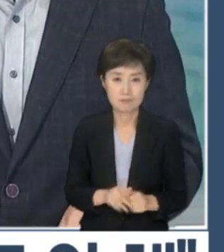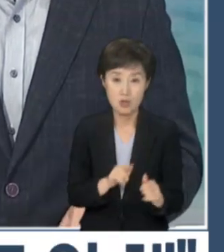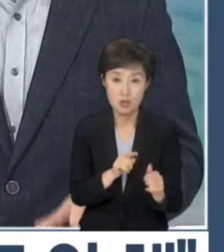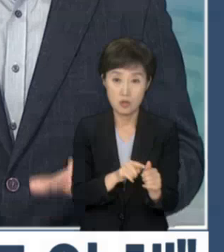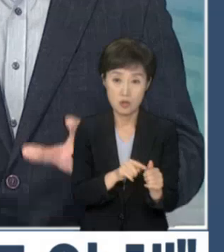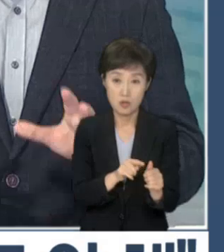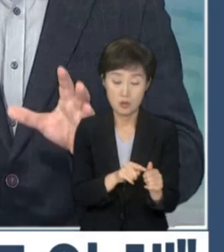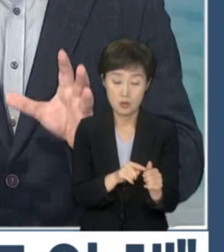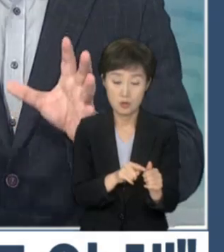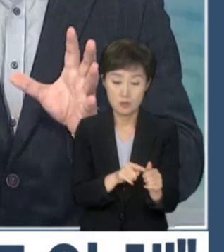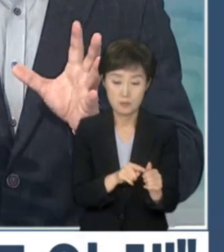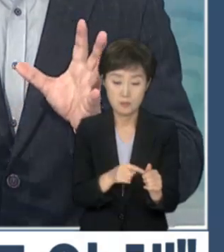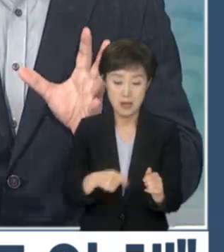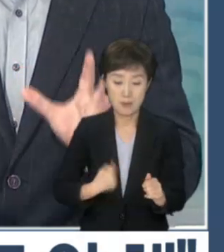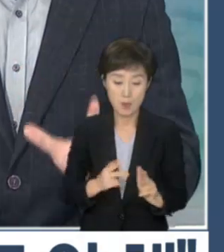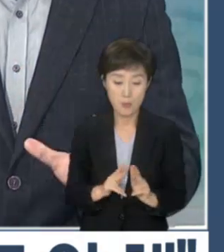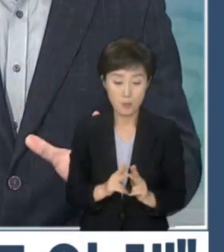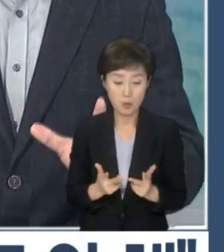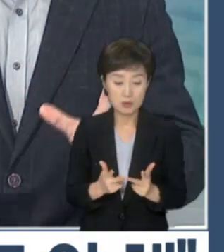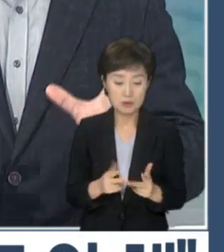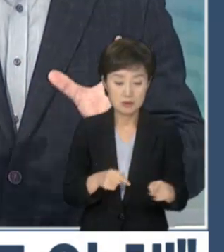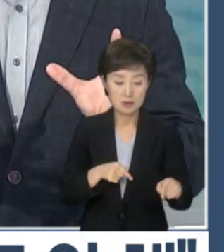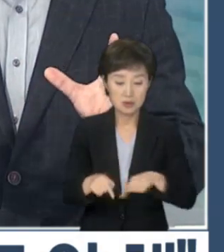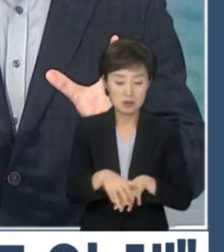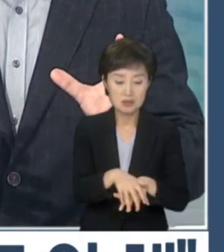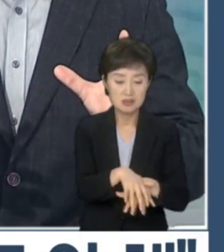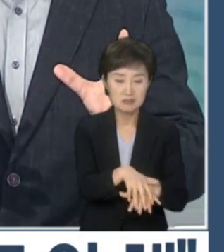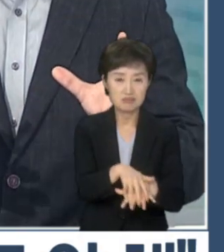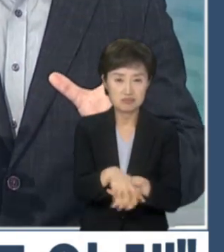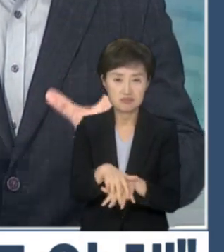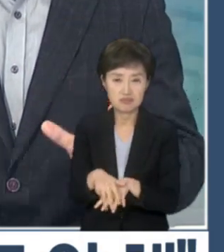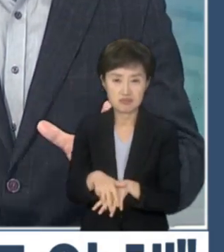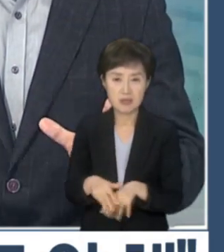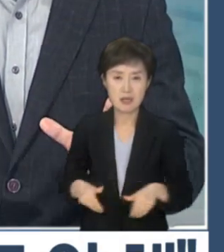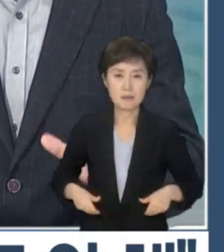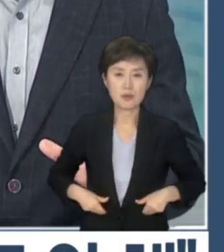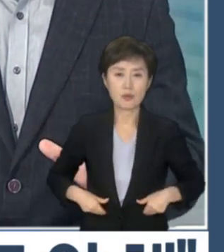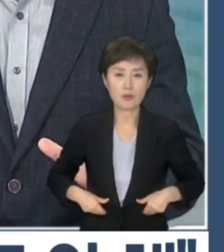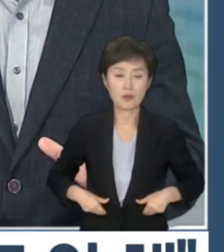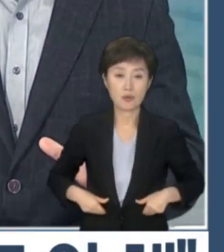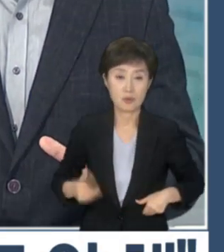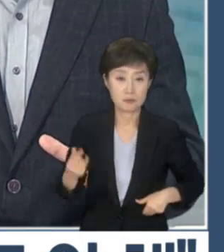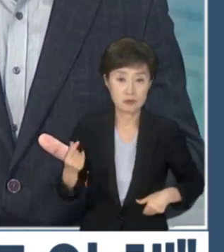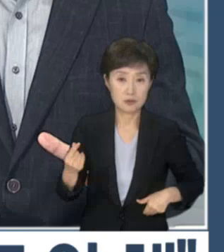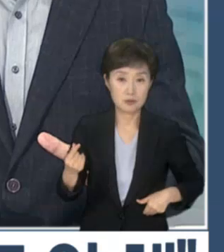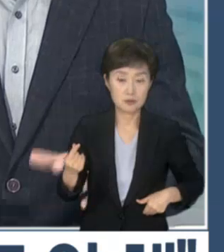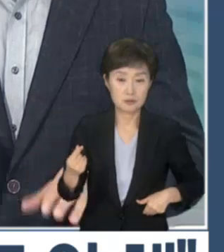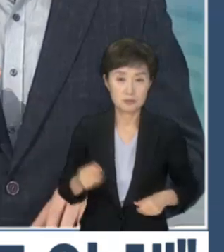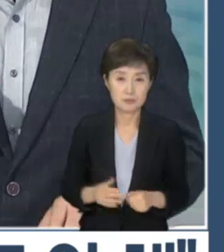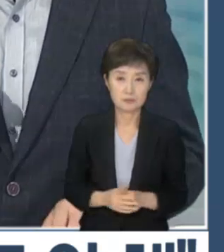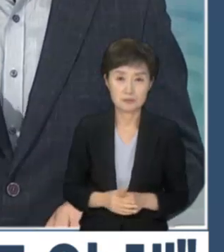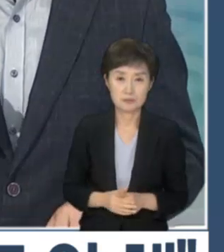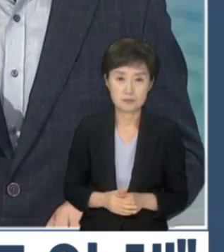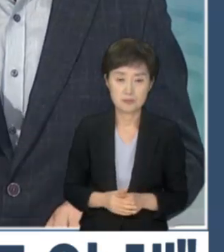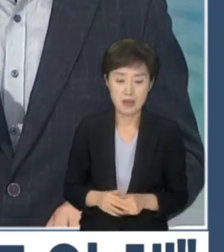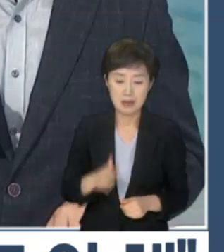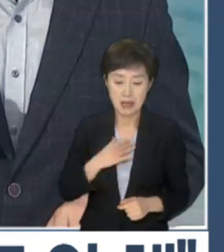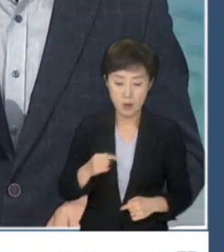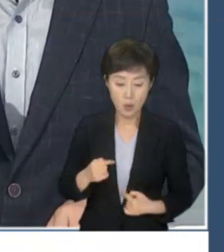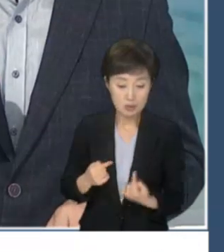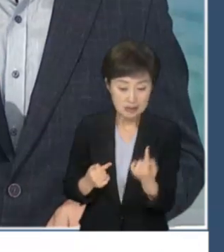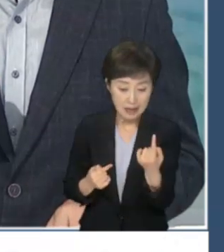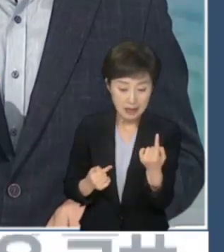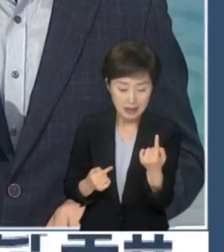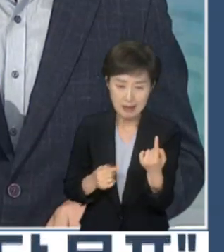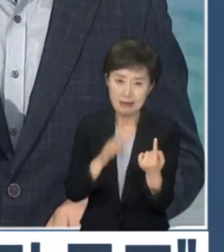같은 경우에는 본인의 정치 세력을 국민의힘에서 받아줄 때 아마 응할 거예요. 한 사람만은 절대